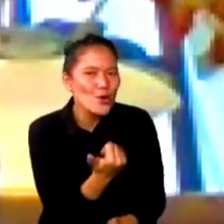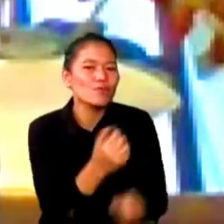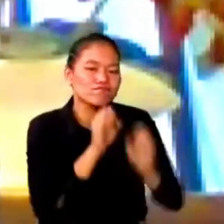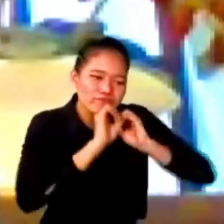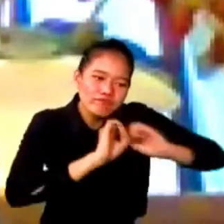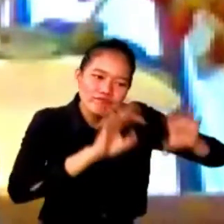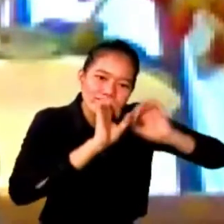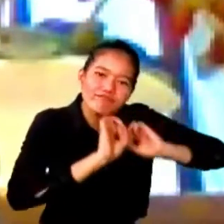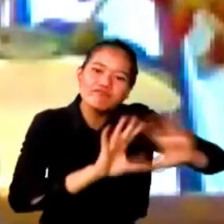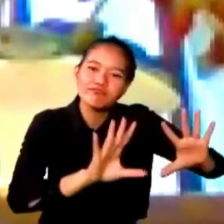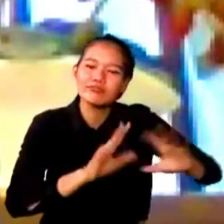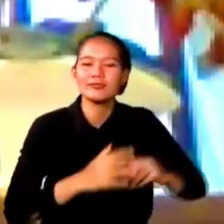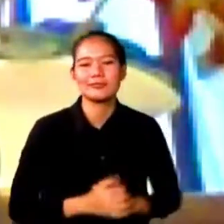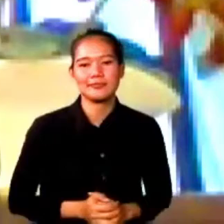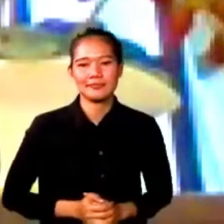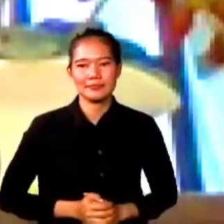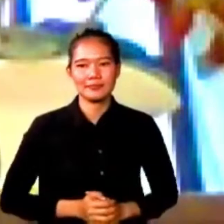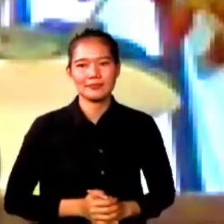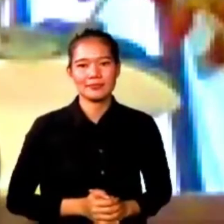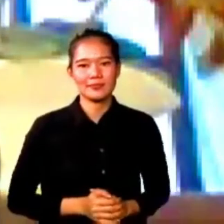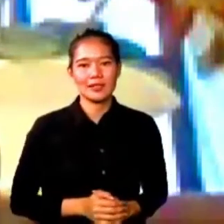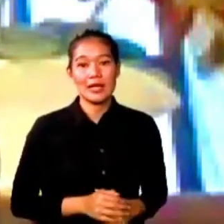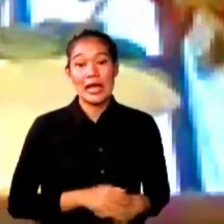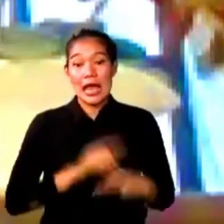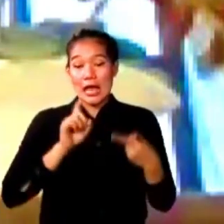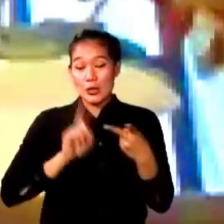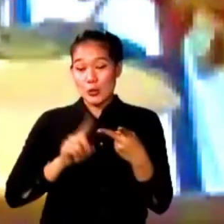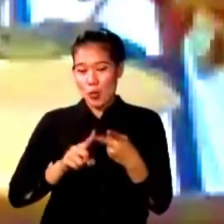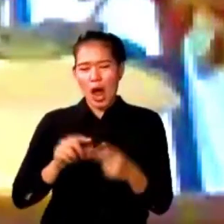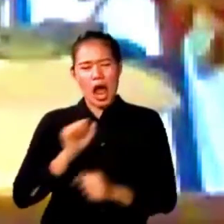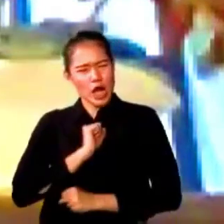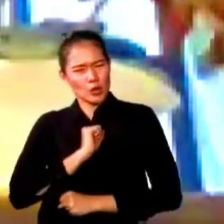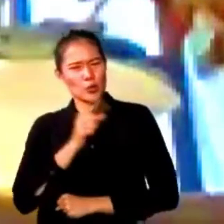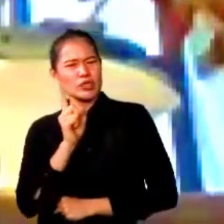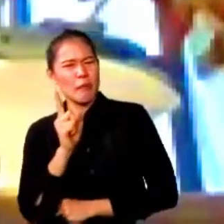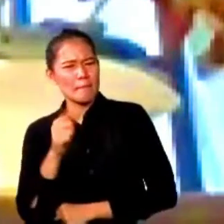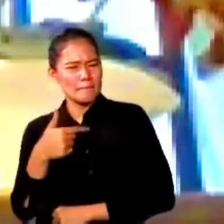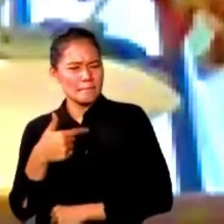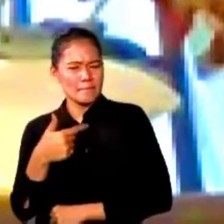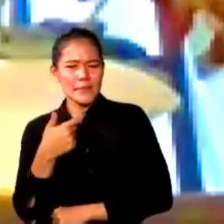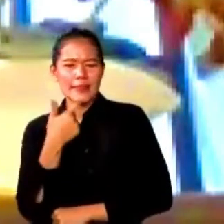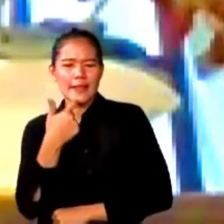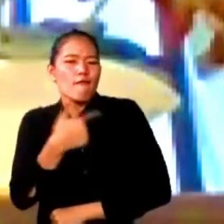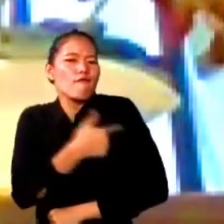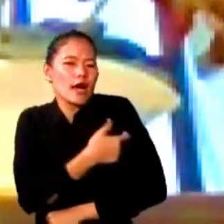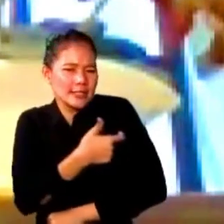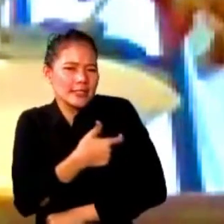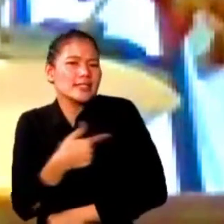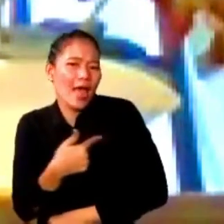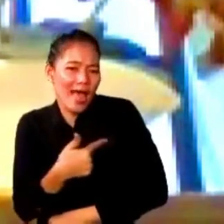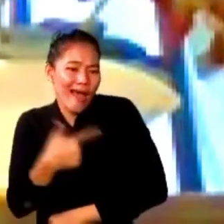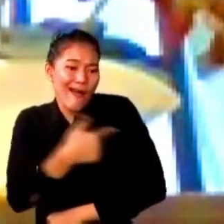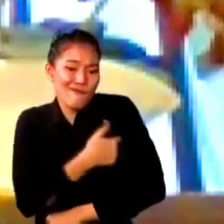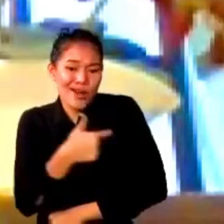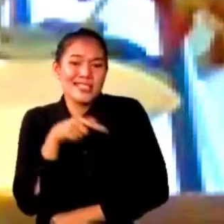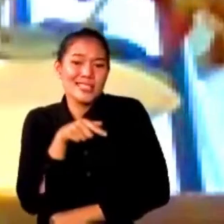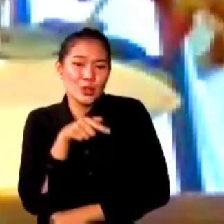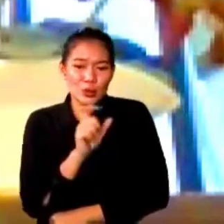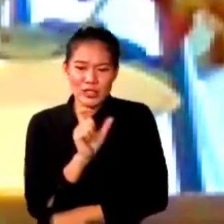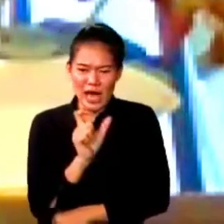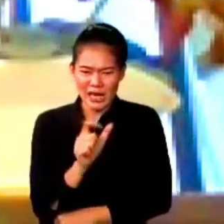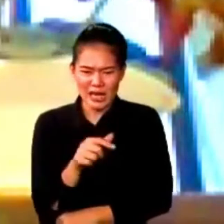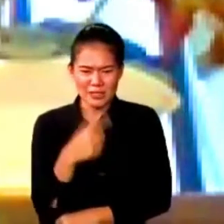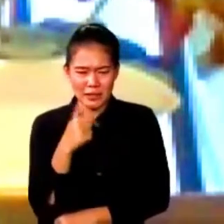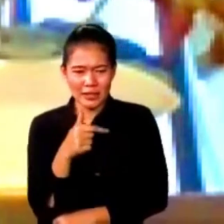sosialisasi yang bersifat efektif dan juga yang meragukannya karena persoalan vaksinnya Mbak jadi vaksinasi sebagai